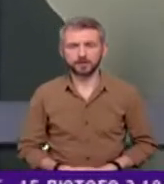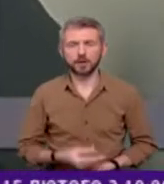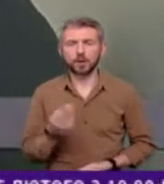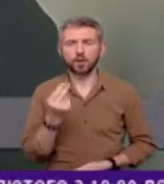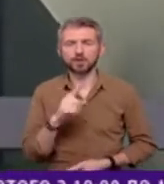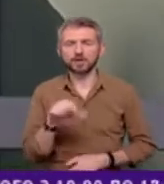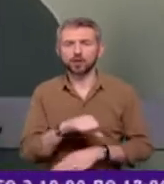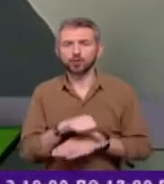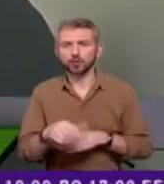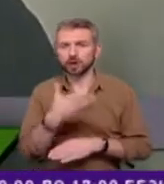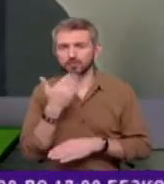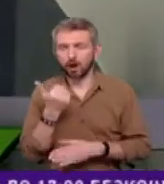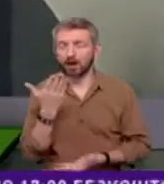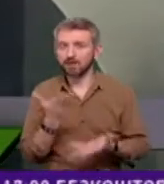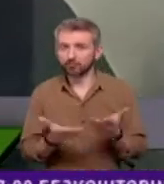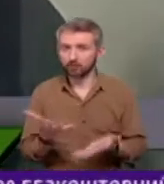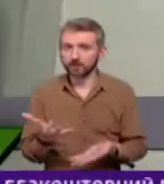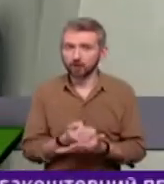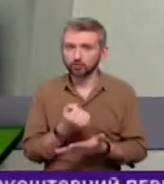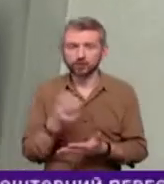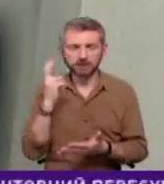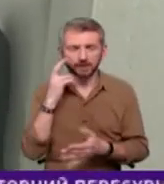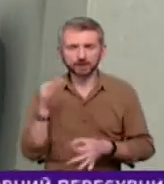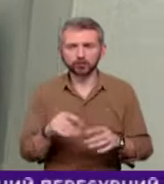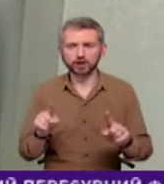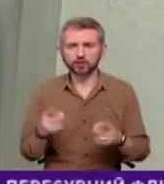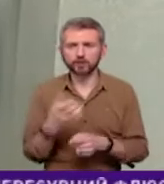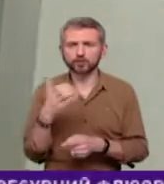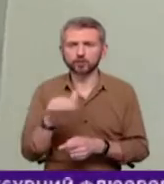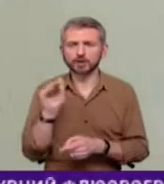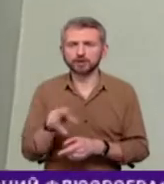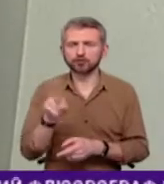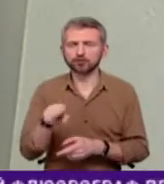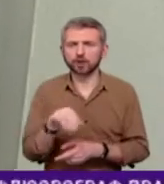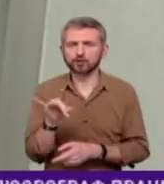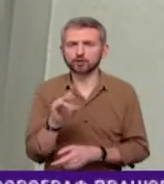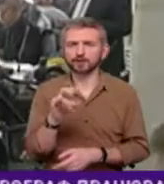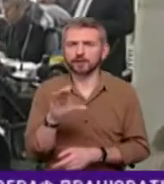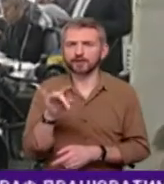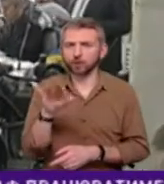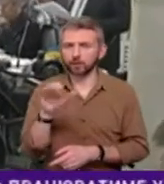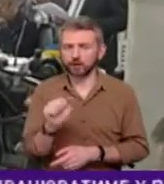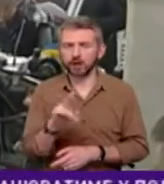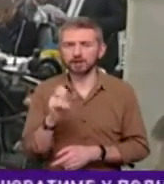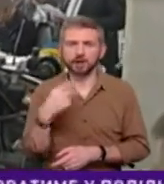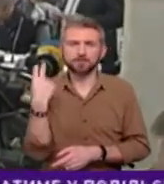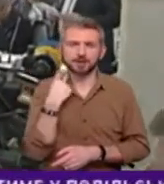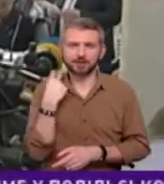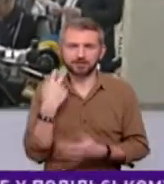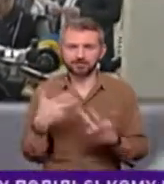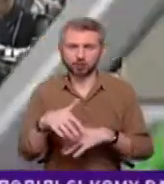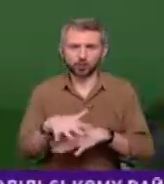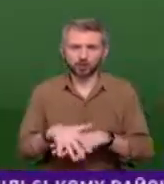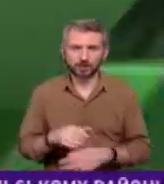Грошей за кордоном нема, а якщо знайду, столичний суд заарештував сотні тисяч доларів Романа Насірова на британських рахунках.